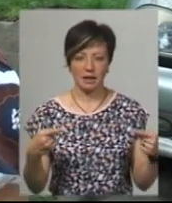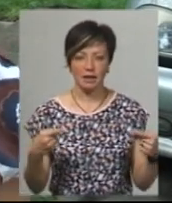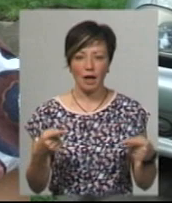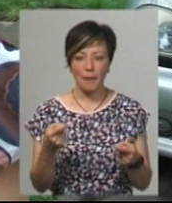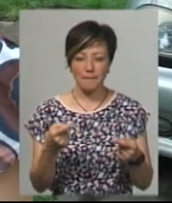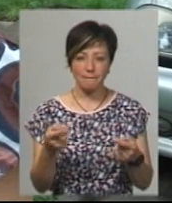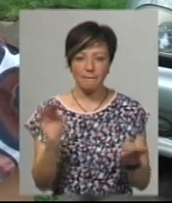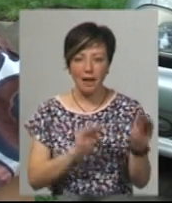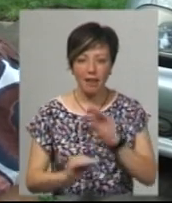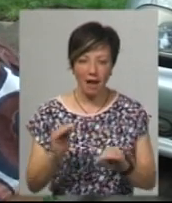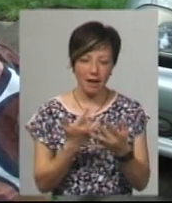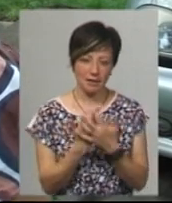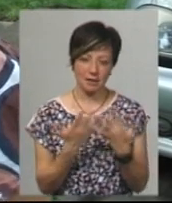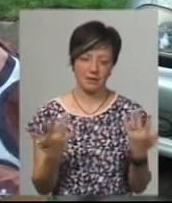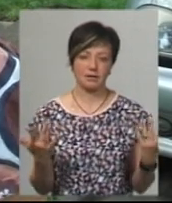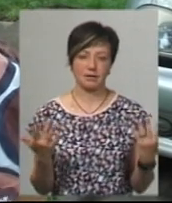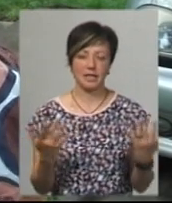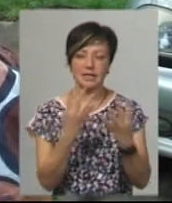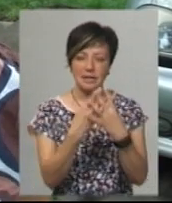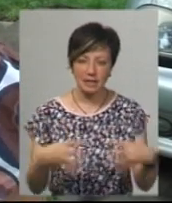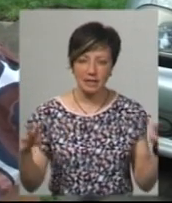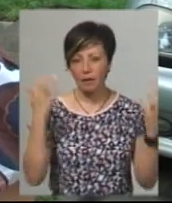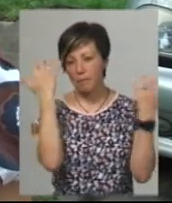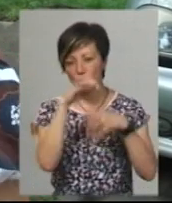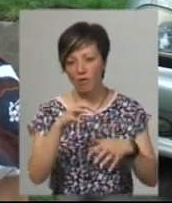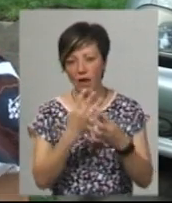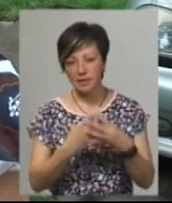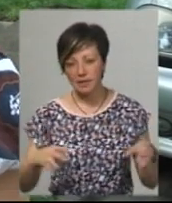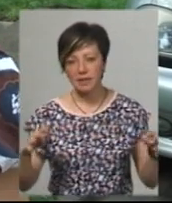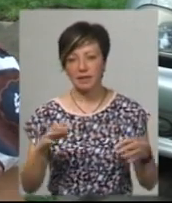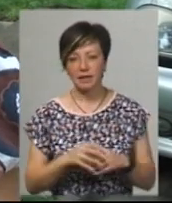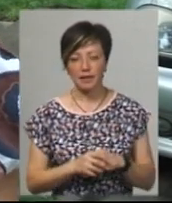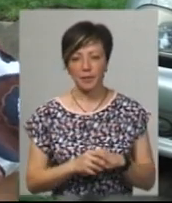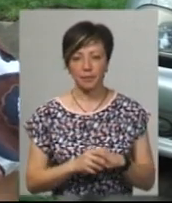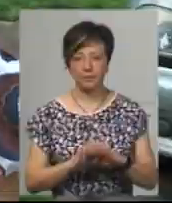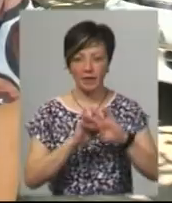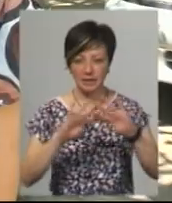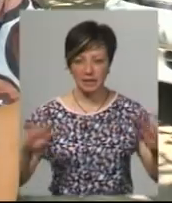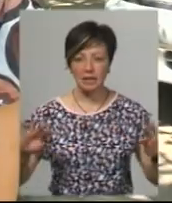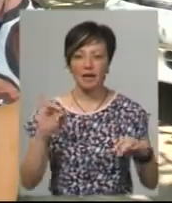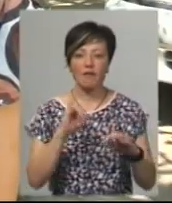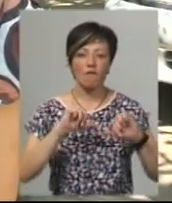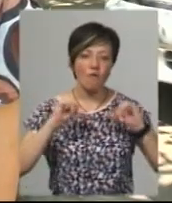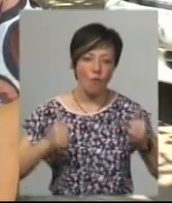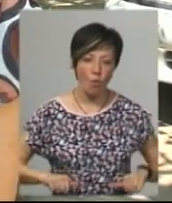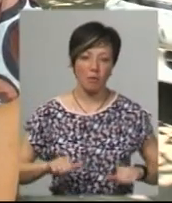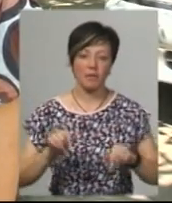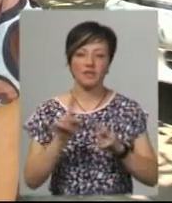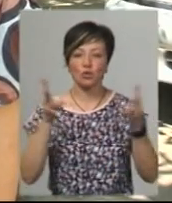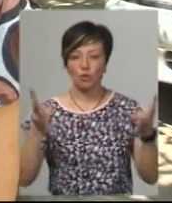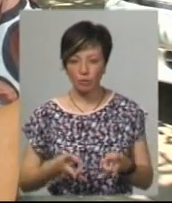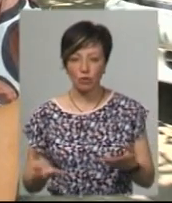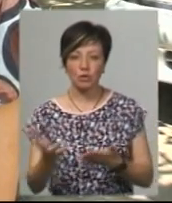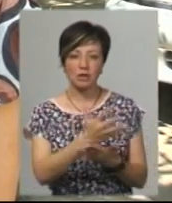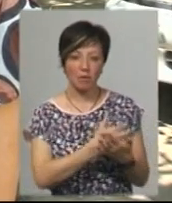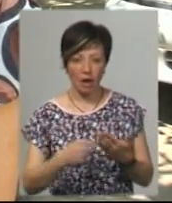приладдя всяке, і сітки, і маскувальні сітки, і форма. Все, що необхідно,